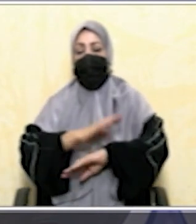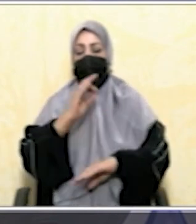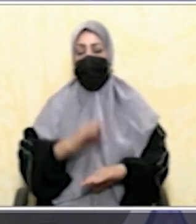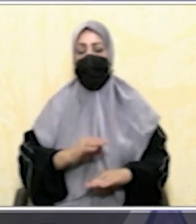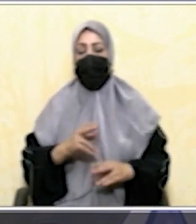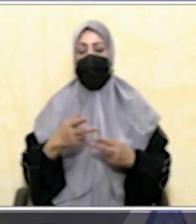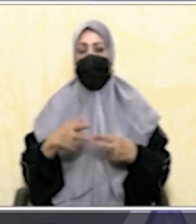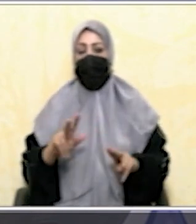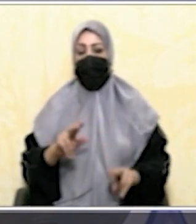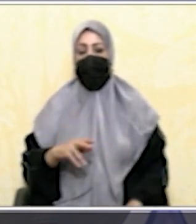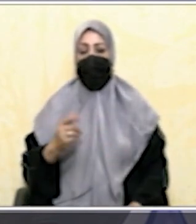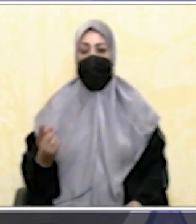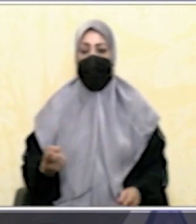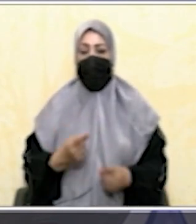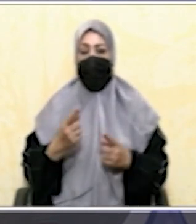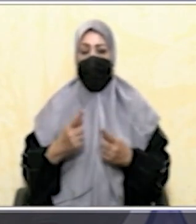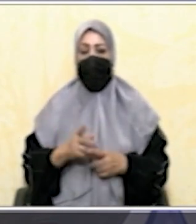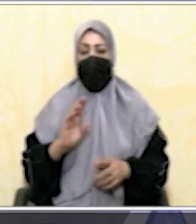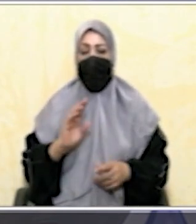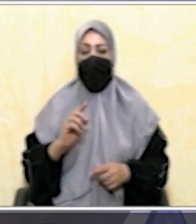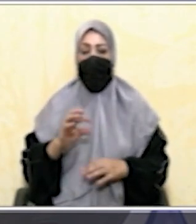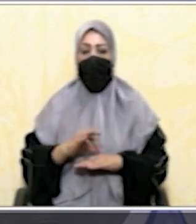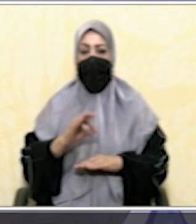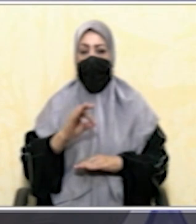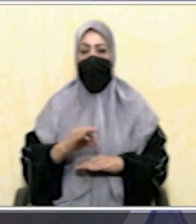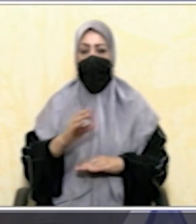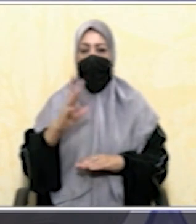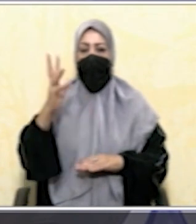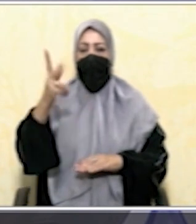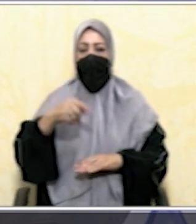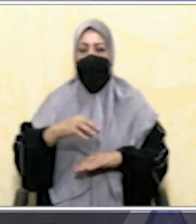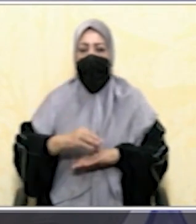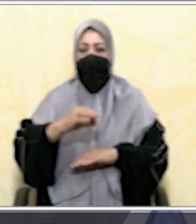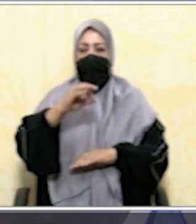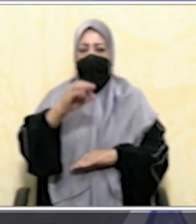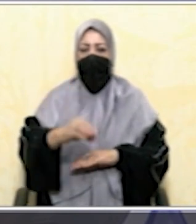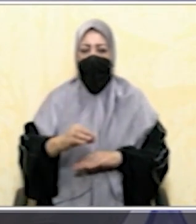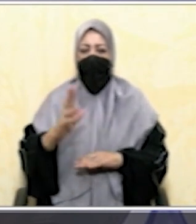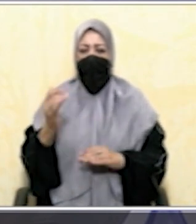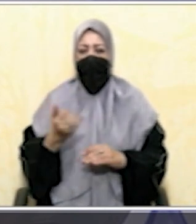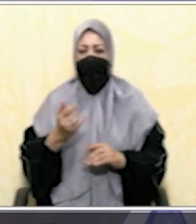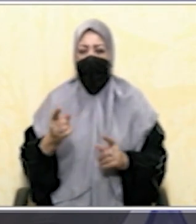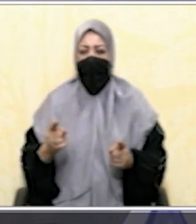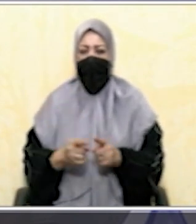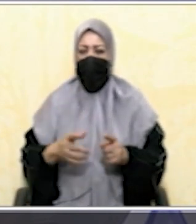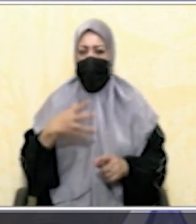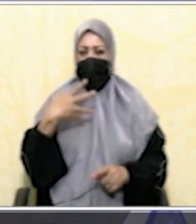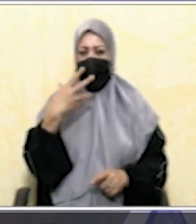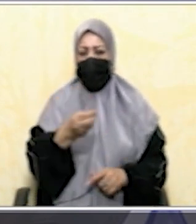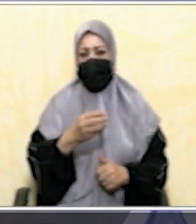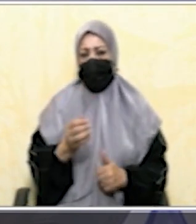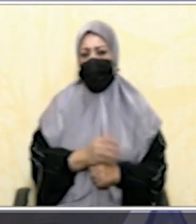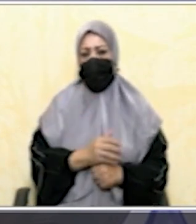وينبغي للزوج ان يؤدي هذا الحق لزوجته بعض الناس يكتبوا قبل بالليره